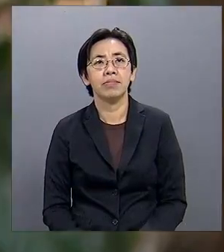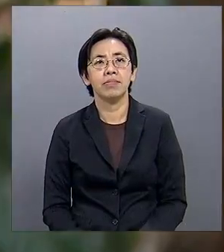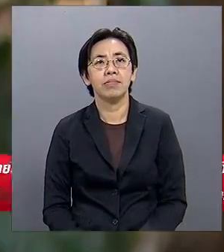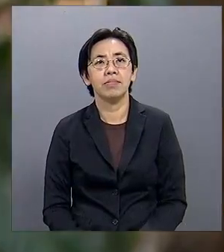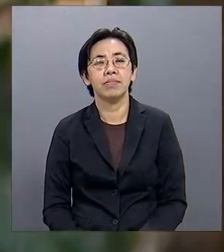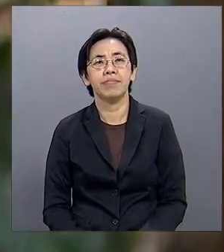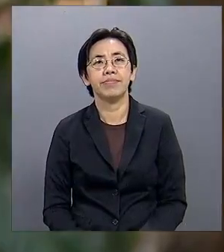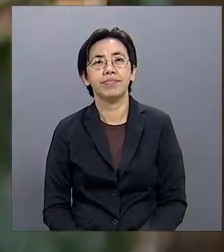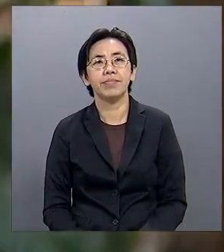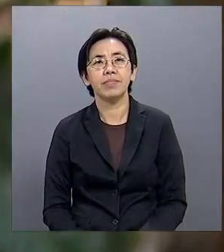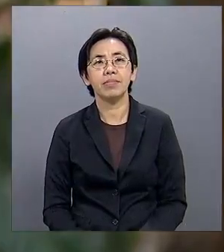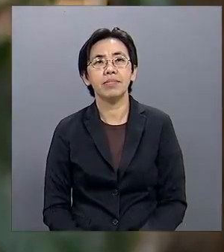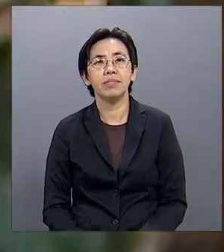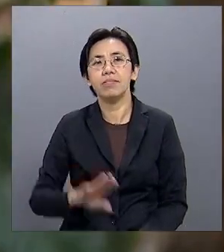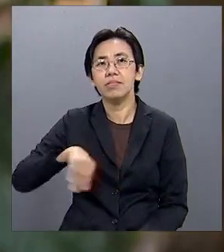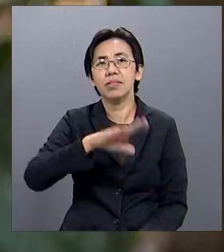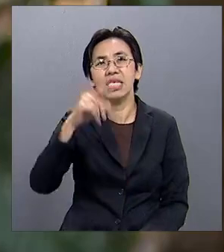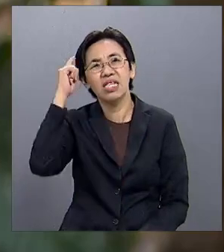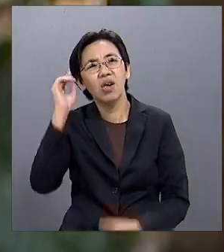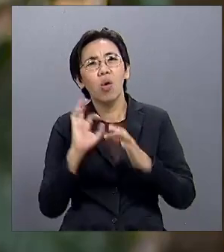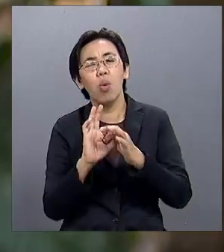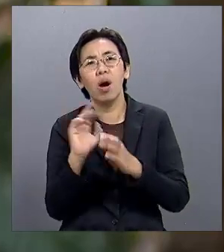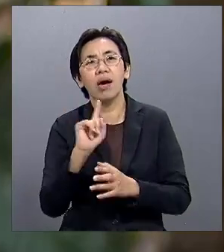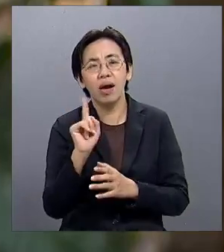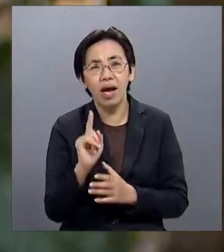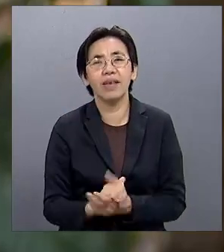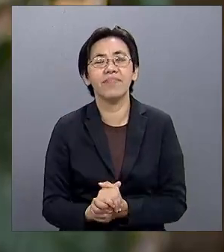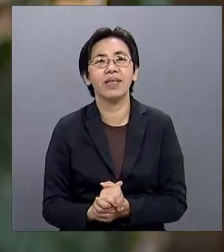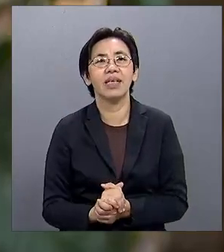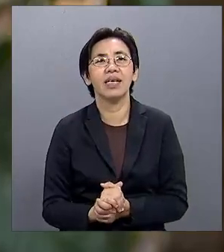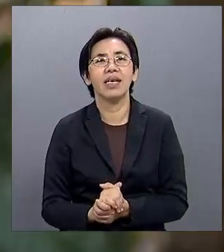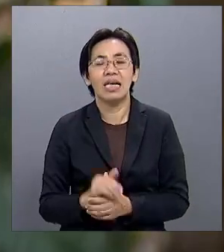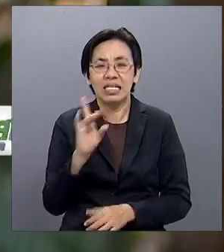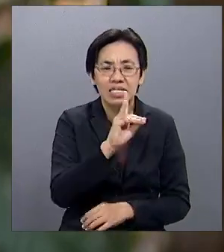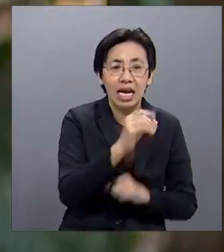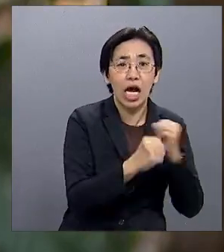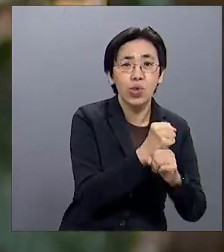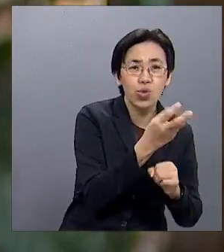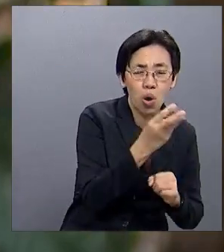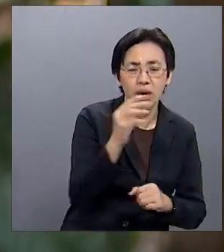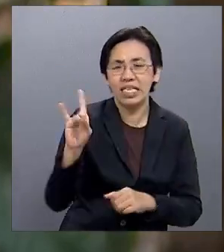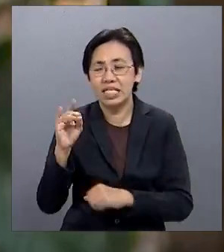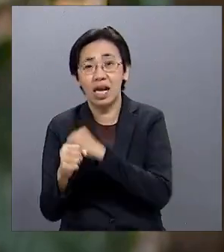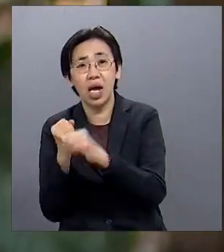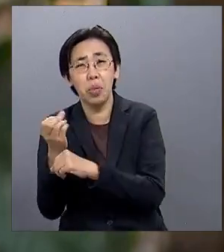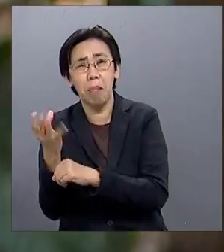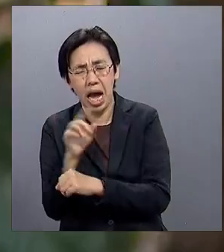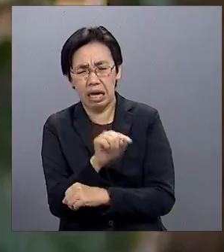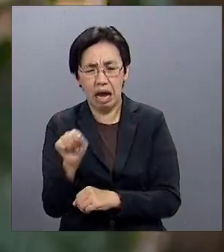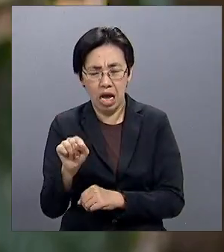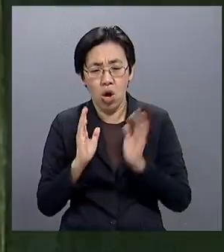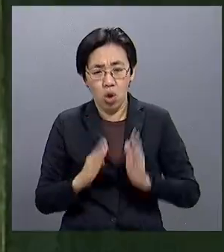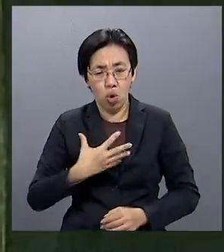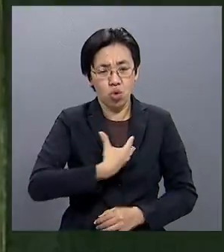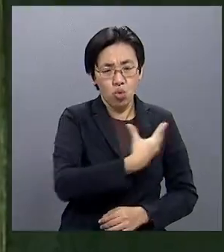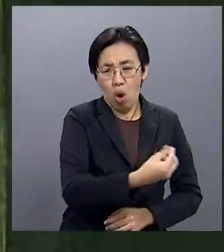ความเป็นกังวลเรื่องว่าสัตว์อายุน้อยกับสัตว์อายุมากจะติดโควิด-19 ไปจากคนแล้วเกิดภาวะป่วยนู่